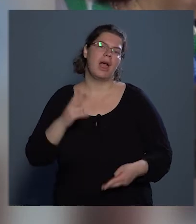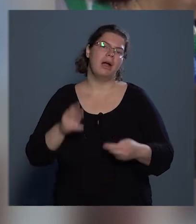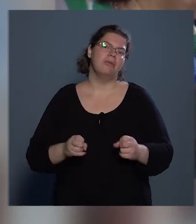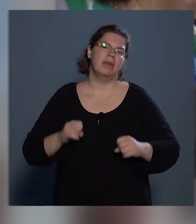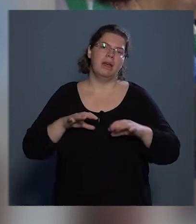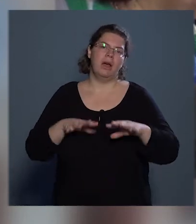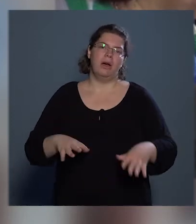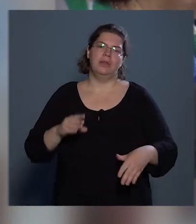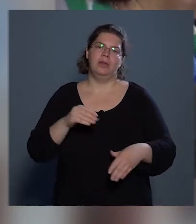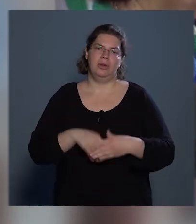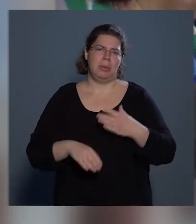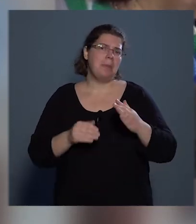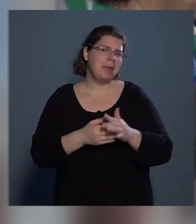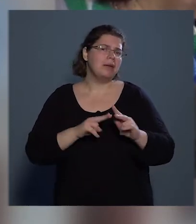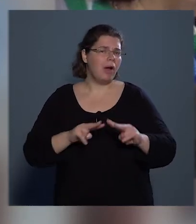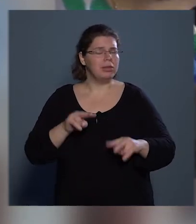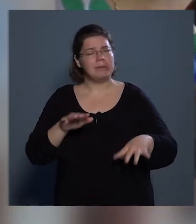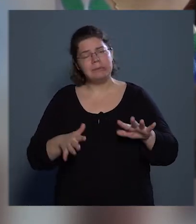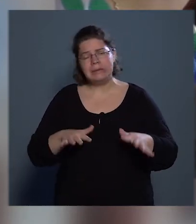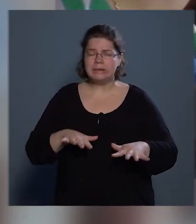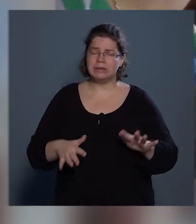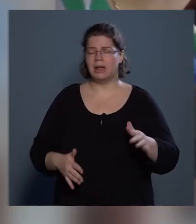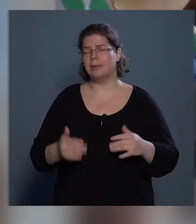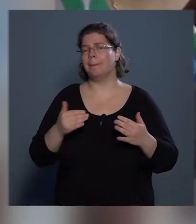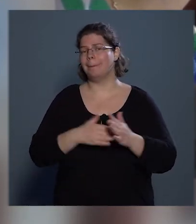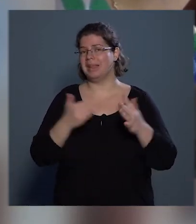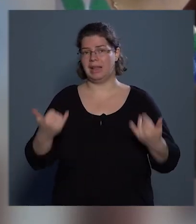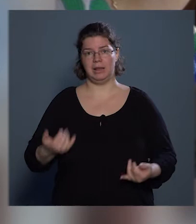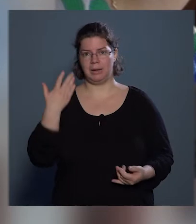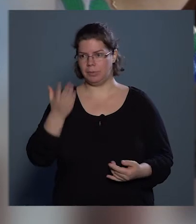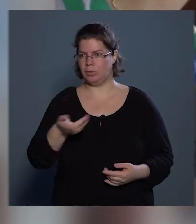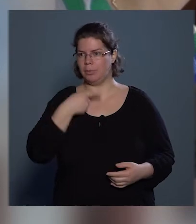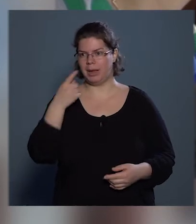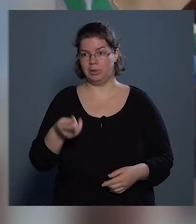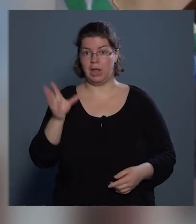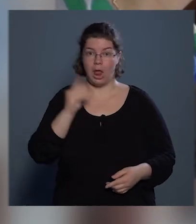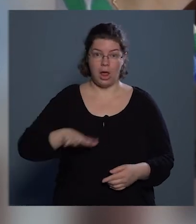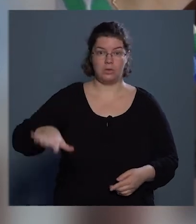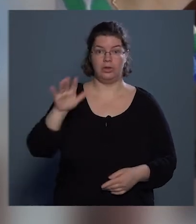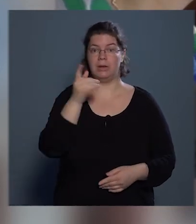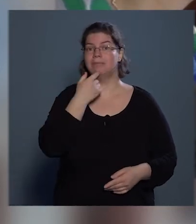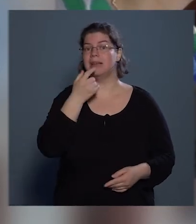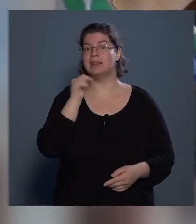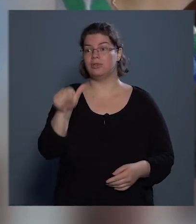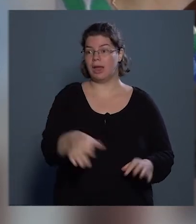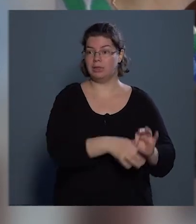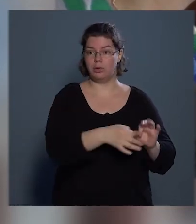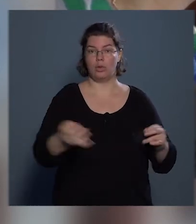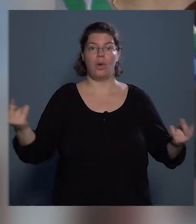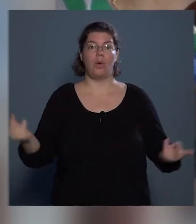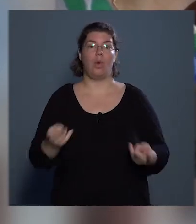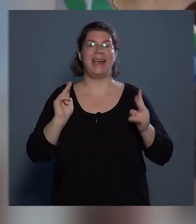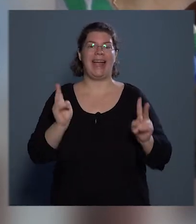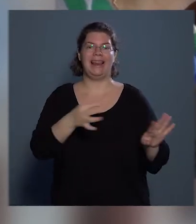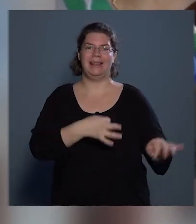végrehajtásában még vannak bizonytalanságok, tehát még jelenleg nem tudjuk megmondani a lakosságnak, hogy március 1-től hol kell intézni ezeket